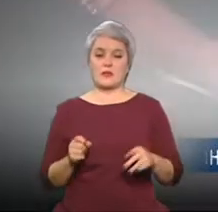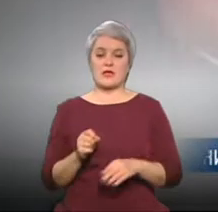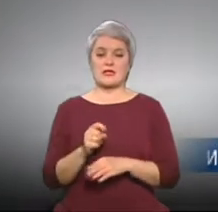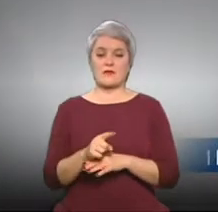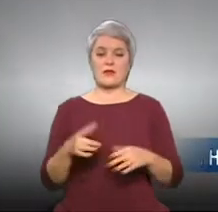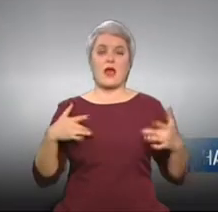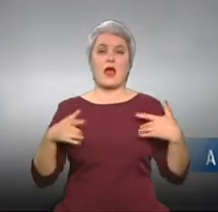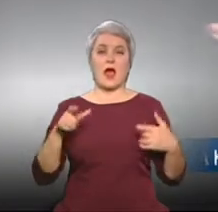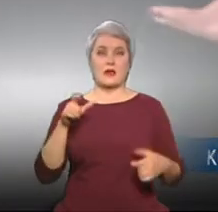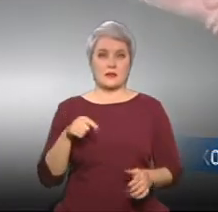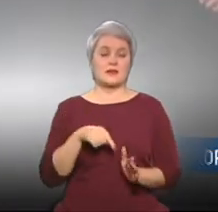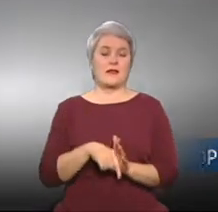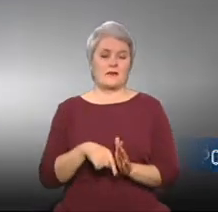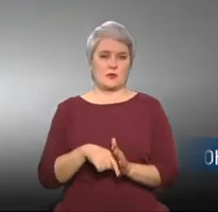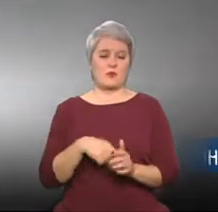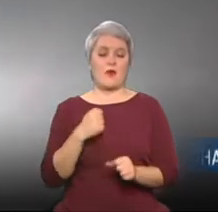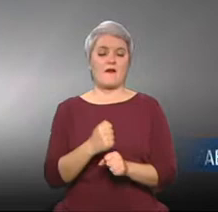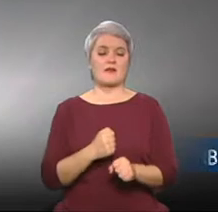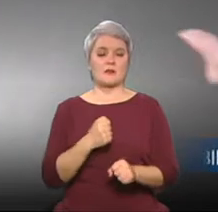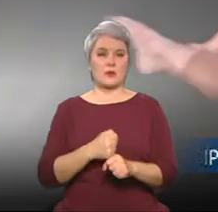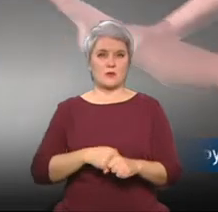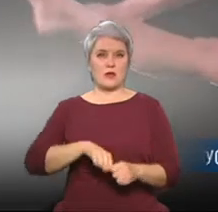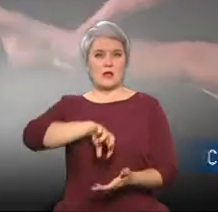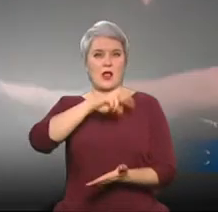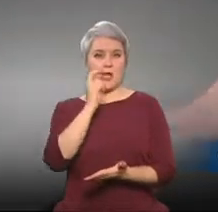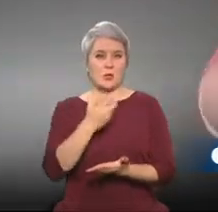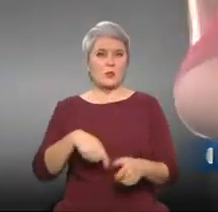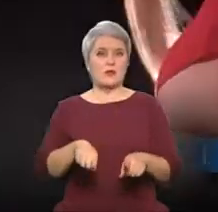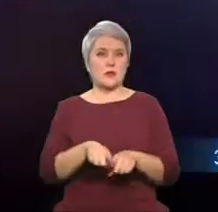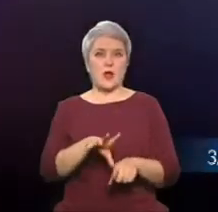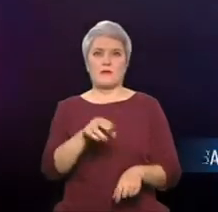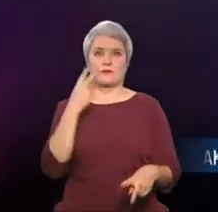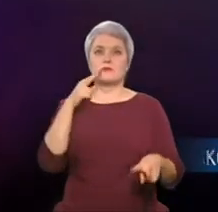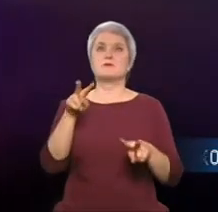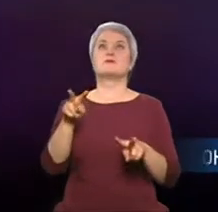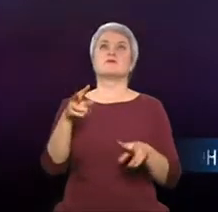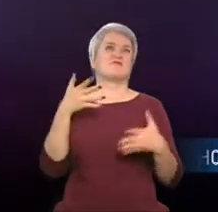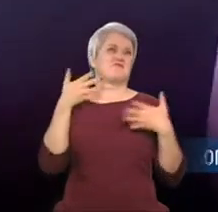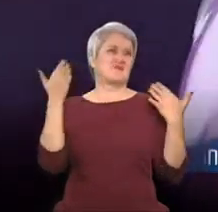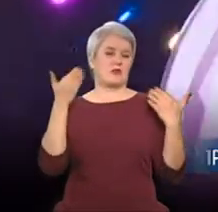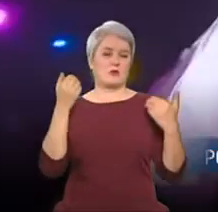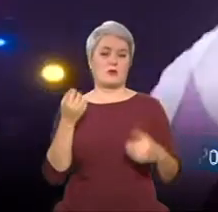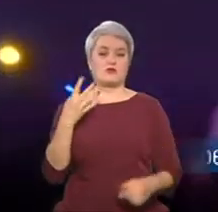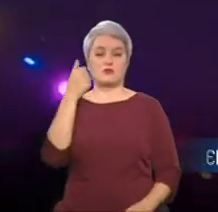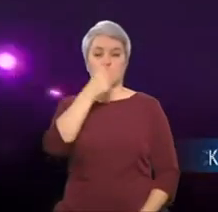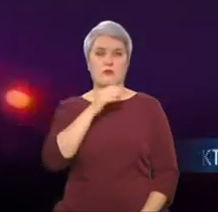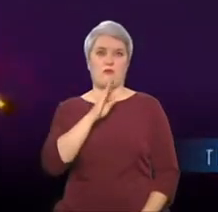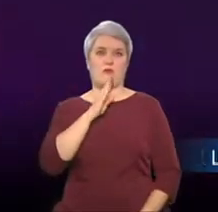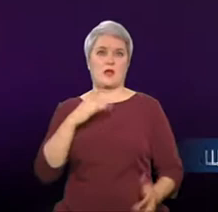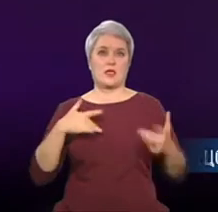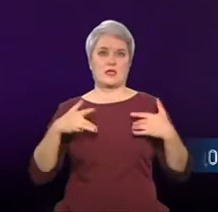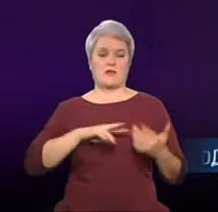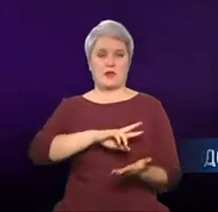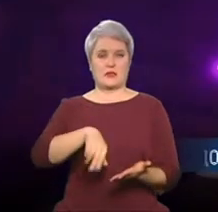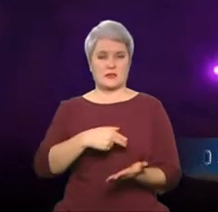артиста в цьому і полягає, щоб відпрацювати трюк так, щоб всі думали, що це легко. 14 років Марія – циркова артистка. Позаду